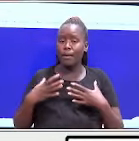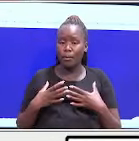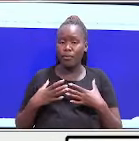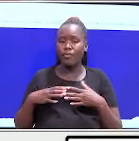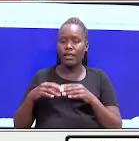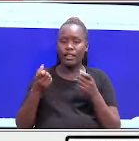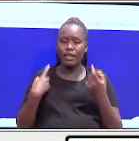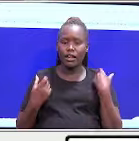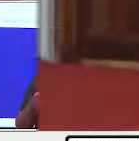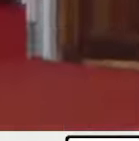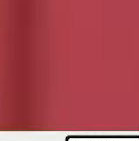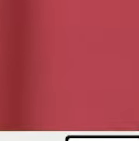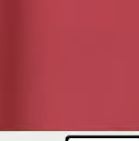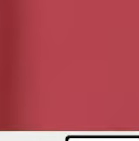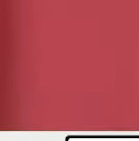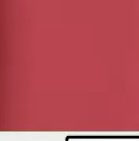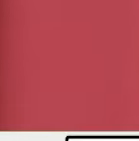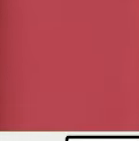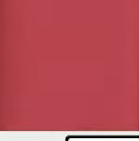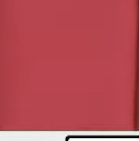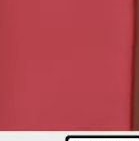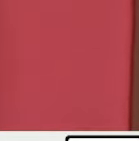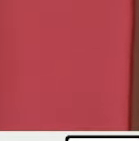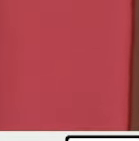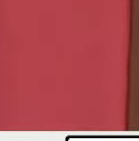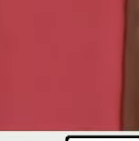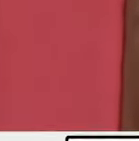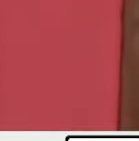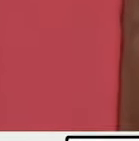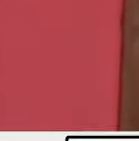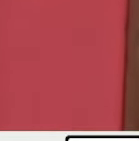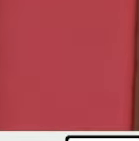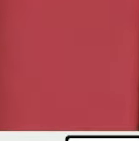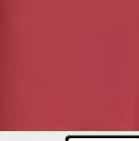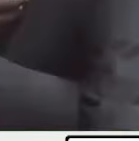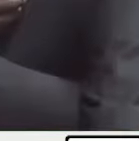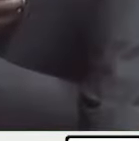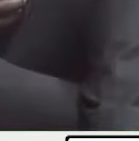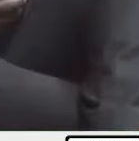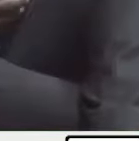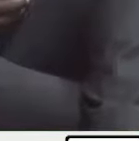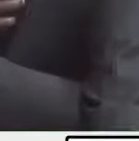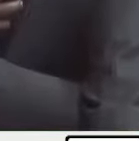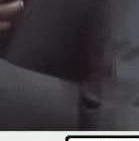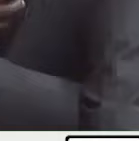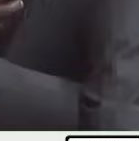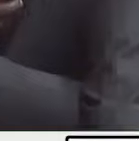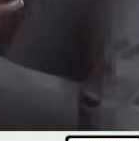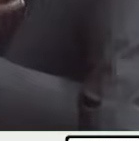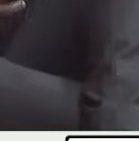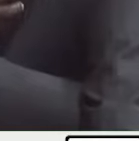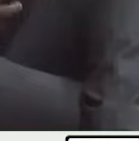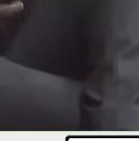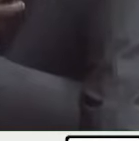gavana. Kulingana na hoja iliyowasilishwa mbele ya Speaker Patrick Mutai, muda mrefu aliyokaa afisini gavana